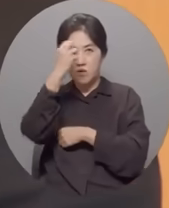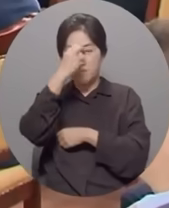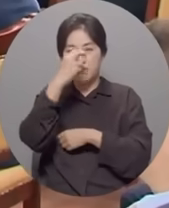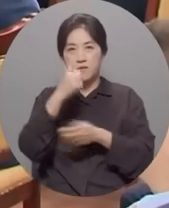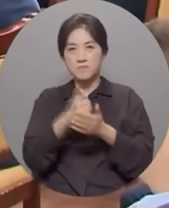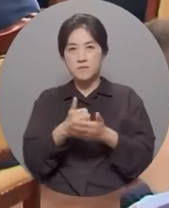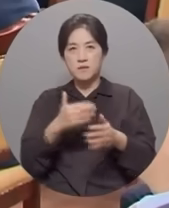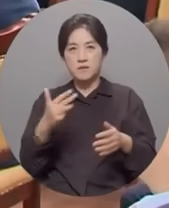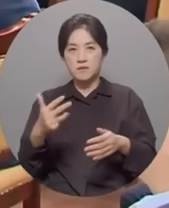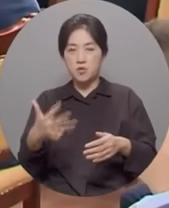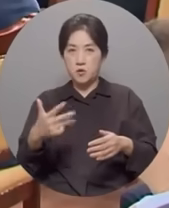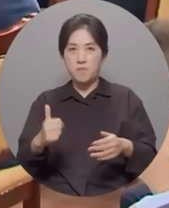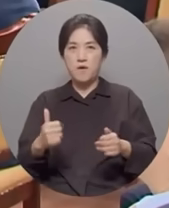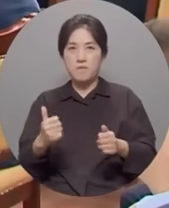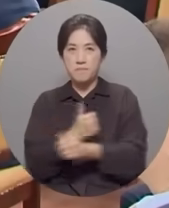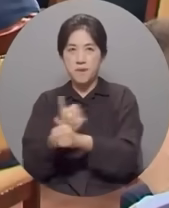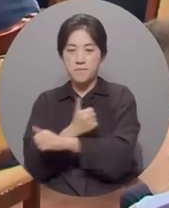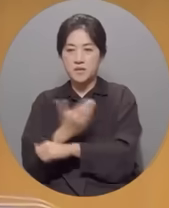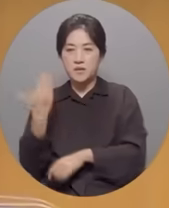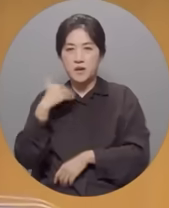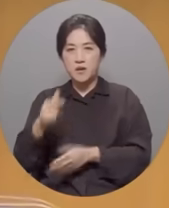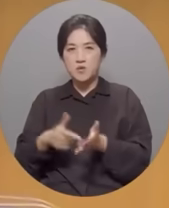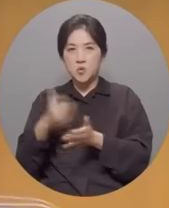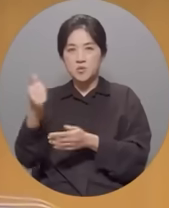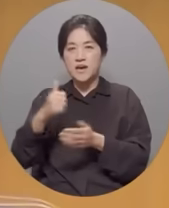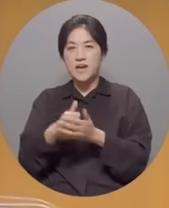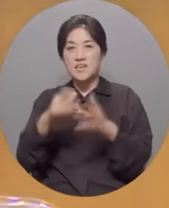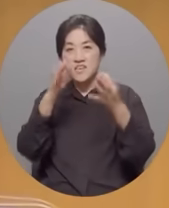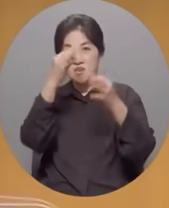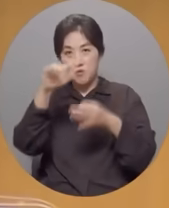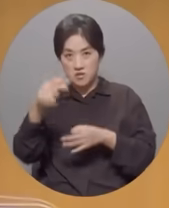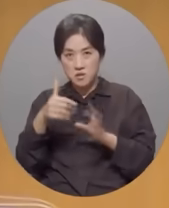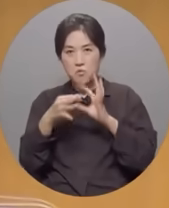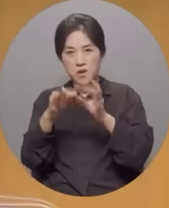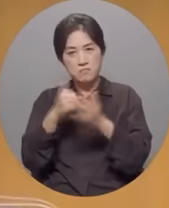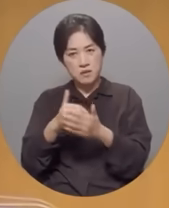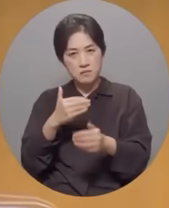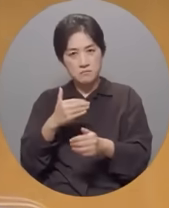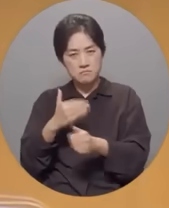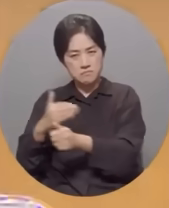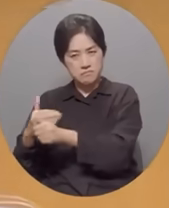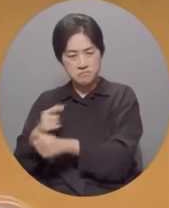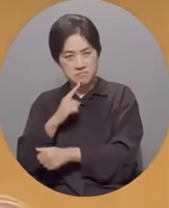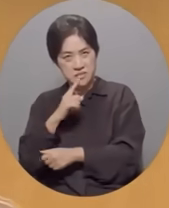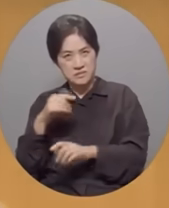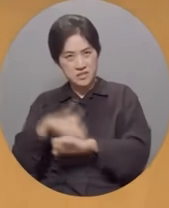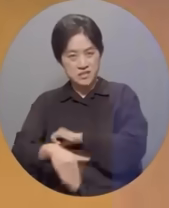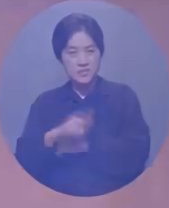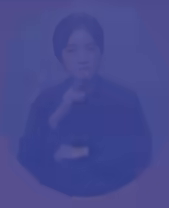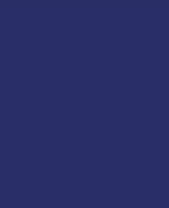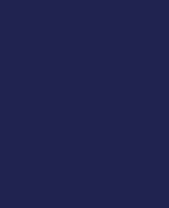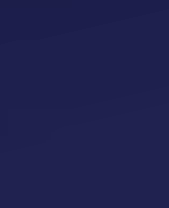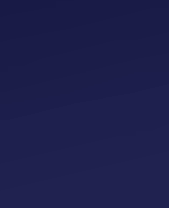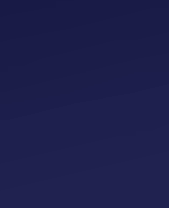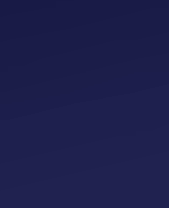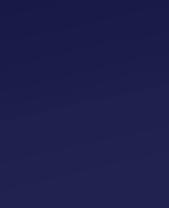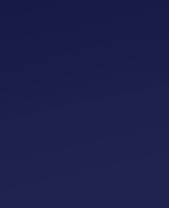인사도 단행됐는데 전임 총장 흔적 지우기라는 평가가 나왔습니다. MBC 뉴스 조희원입니다.